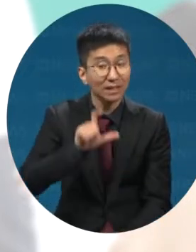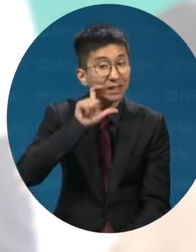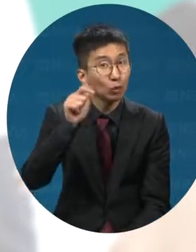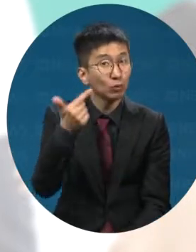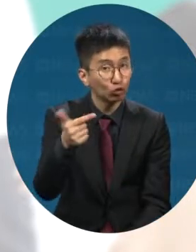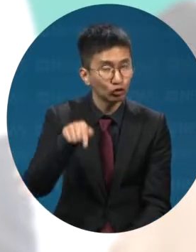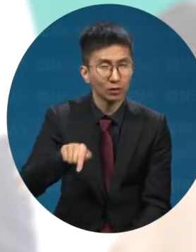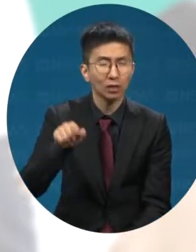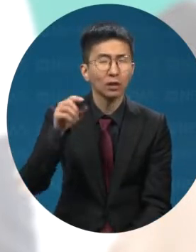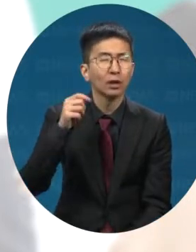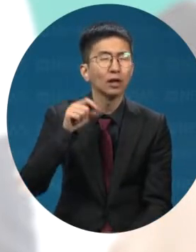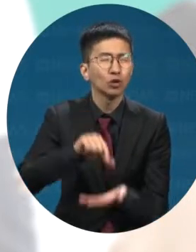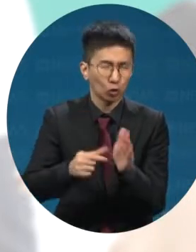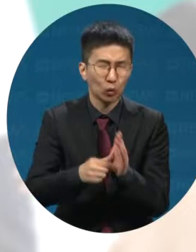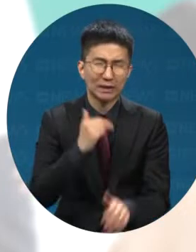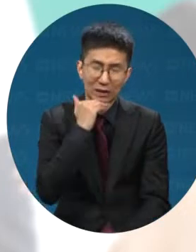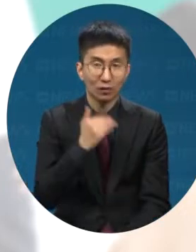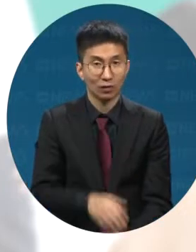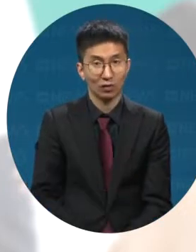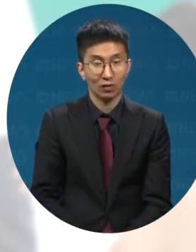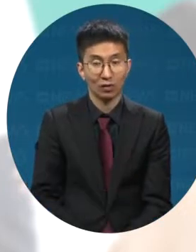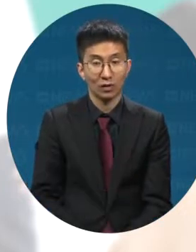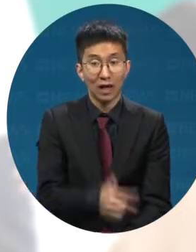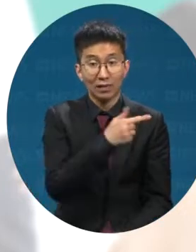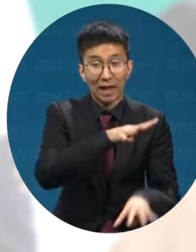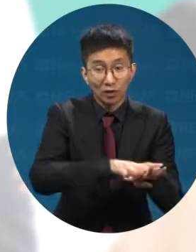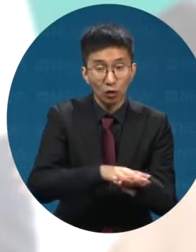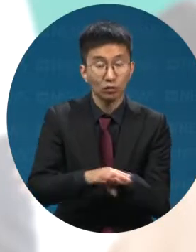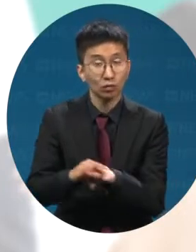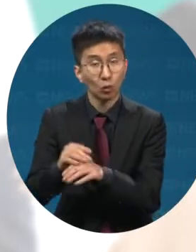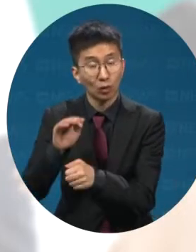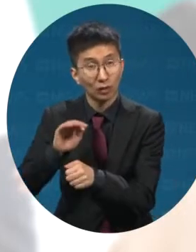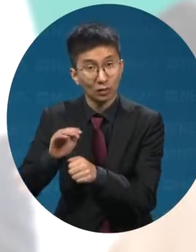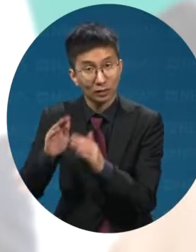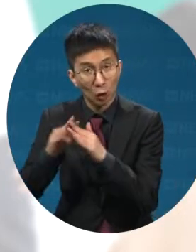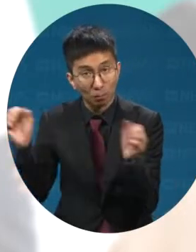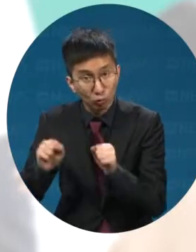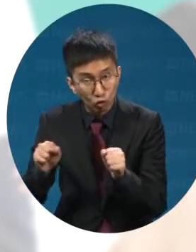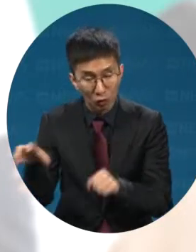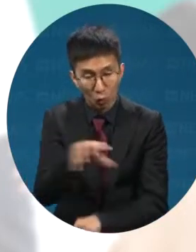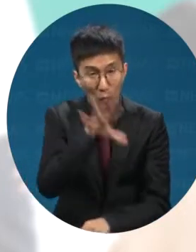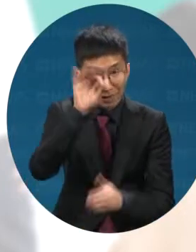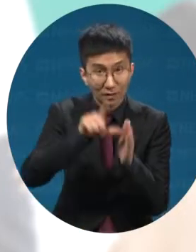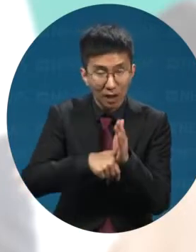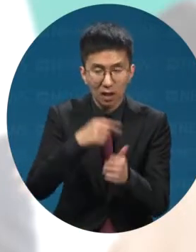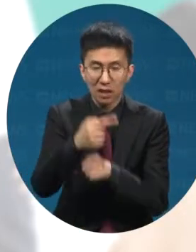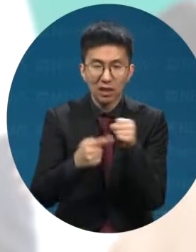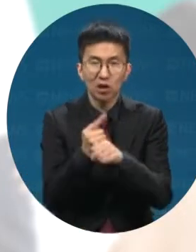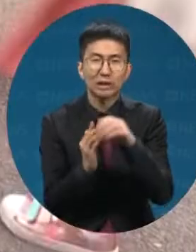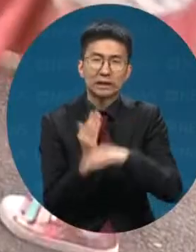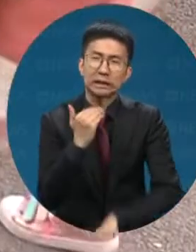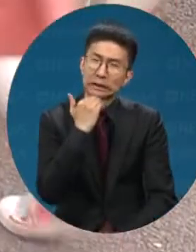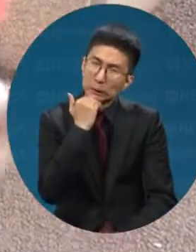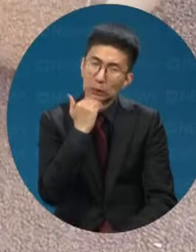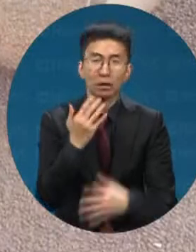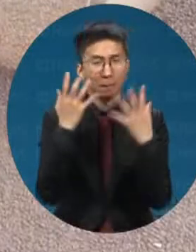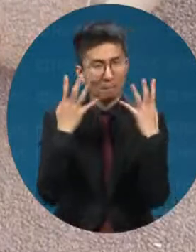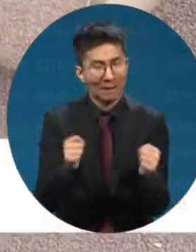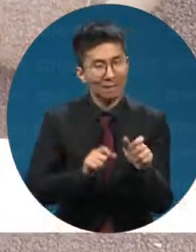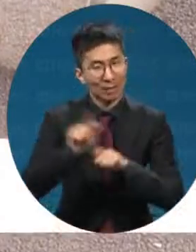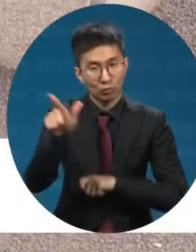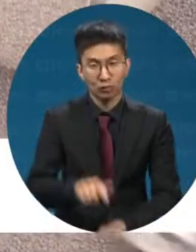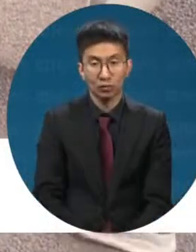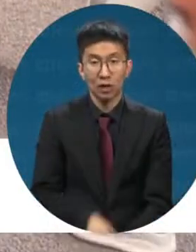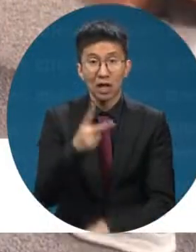15.6개월이었습니다 대전 전북지역에 합격자들도 평균 1년 이상 기다려야 했습니다 발령까지